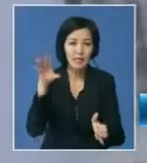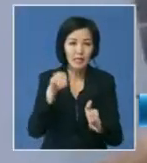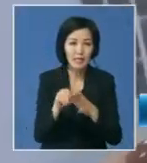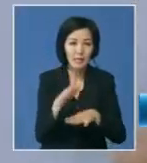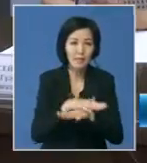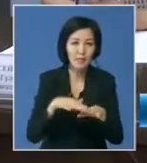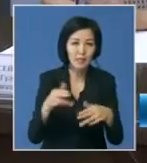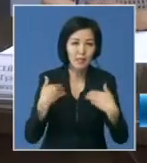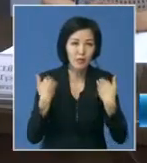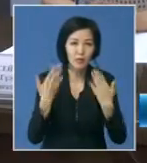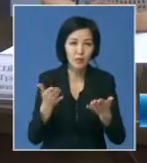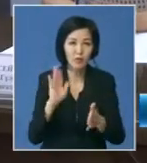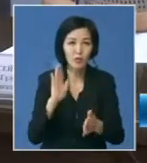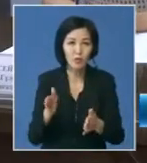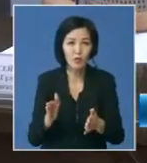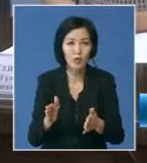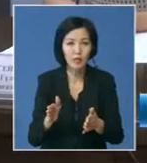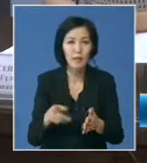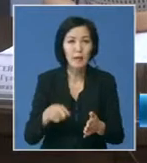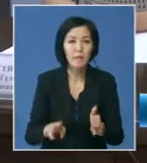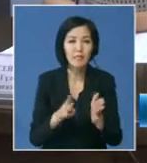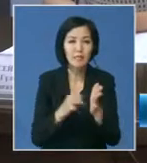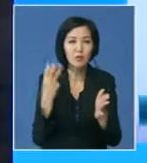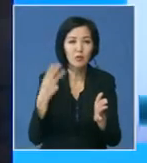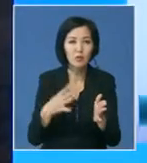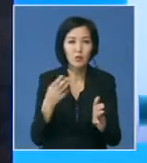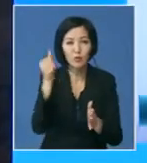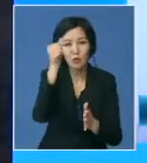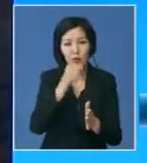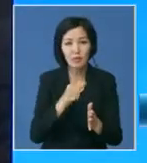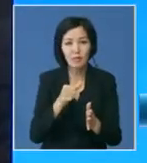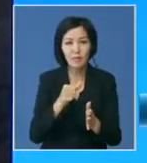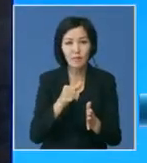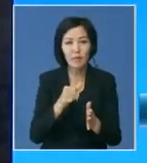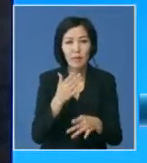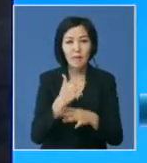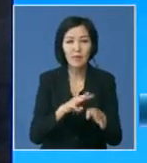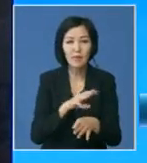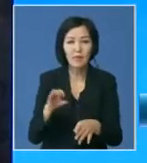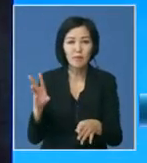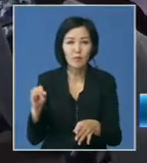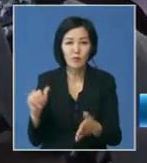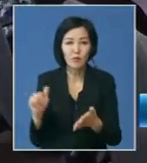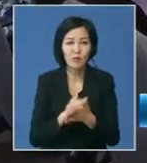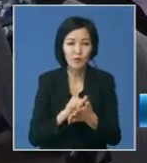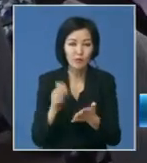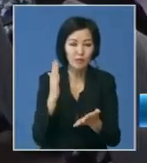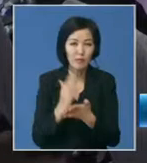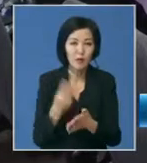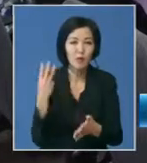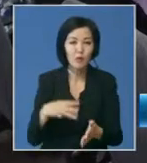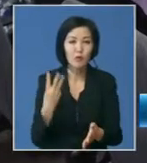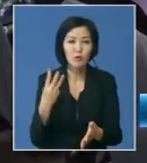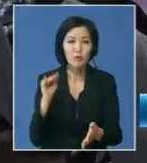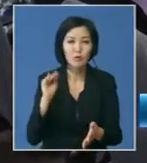бар. Жалпы облыстық мұрағатта 1834 жылдан бері 1,5 миллионға жуық құжат сақтаулы тұр. Оның